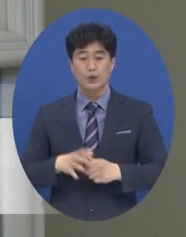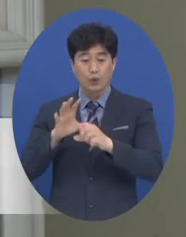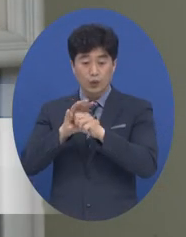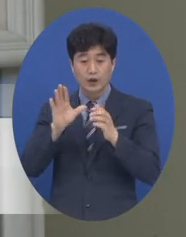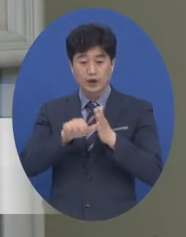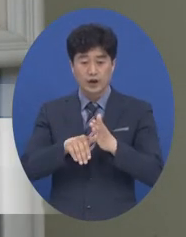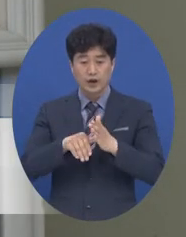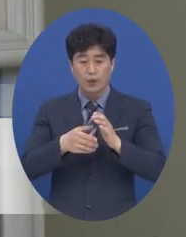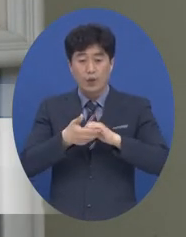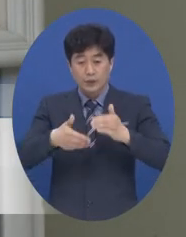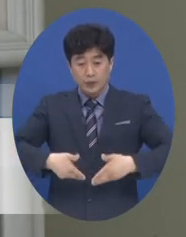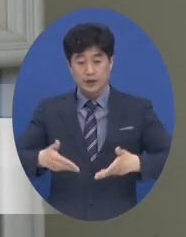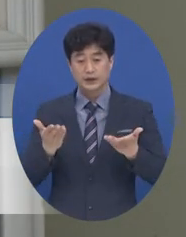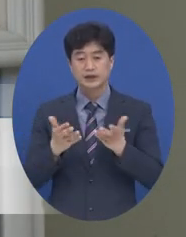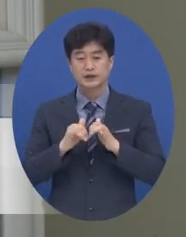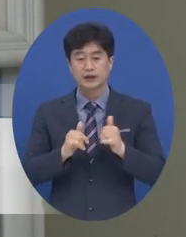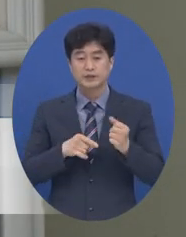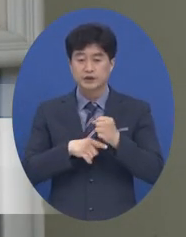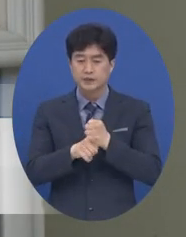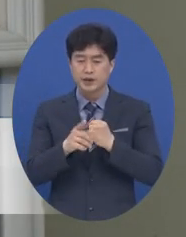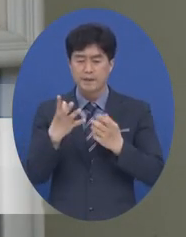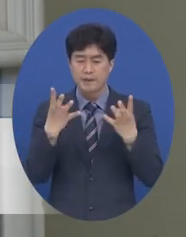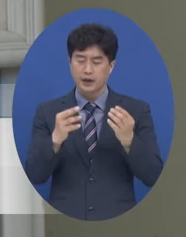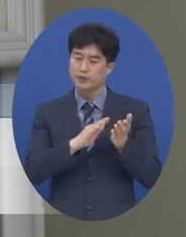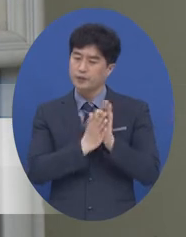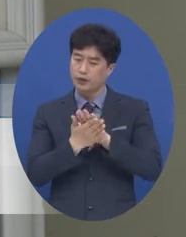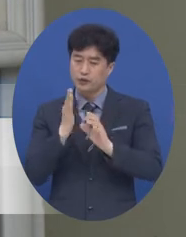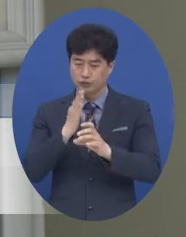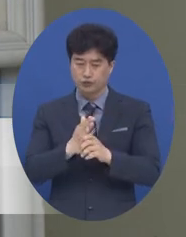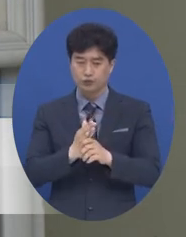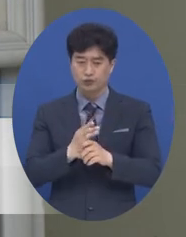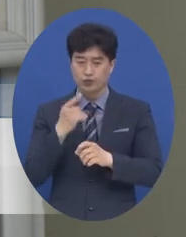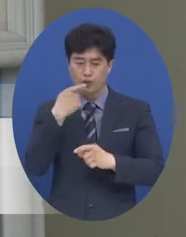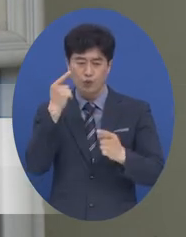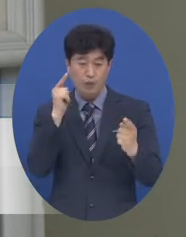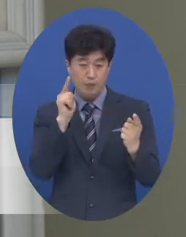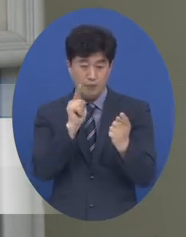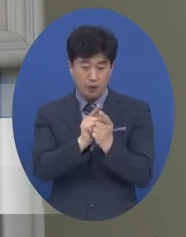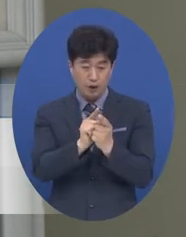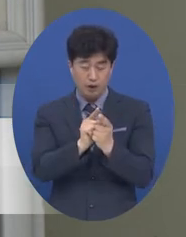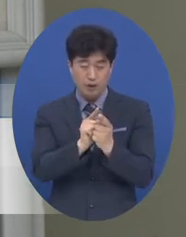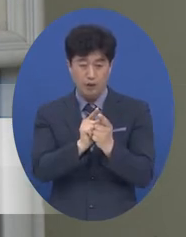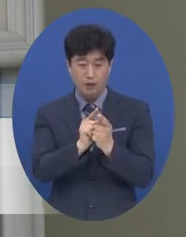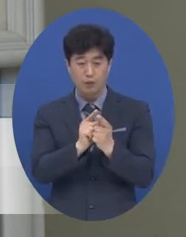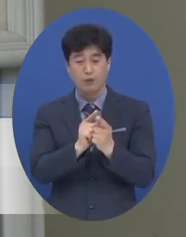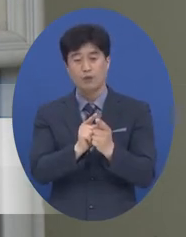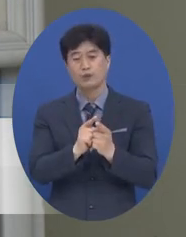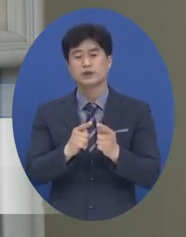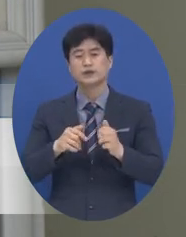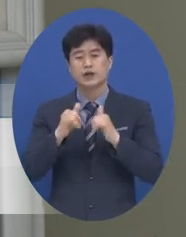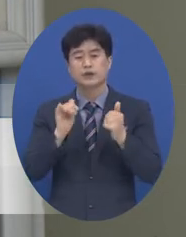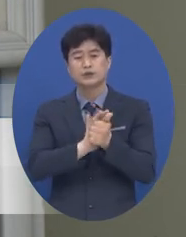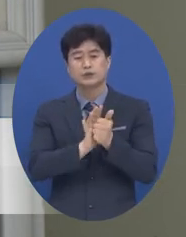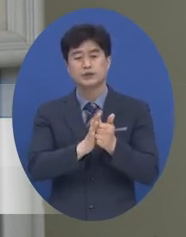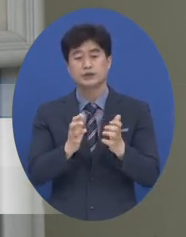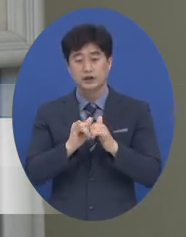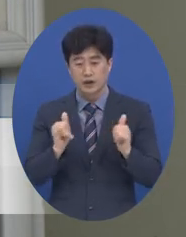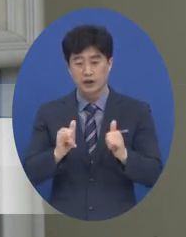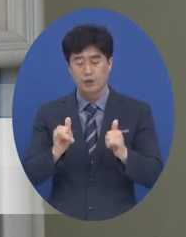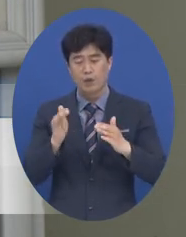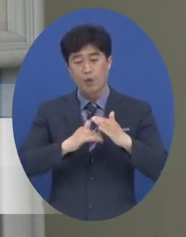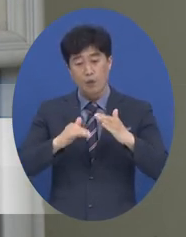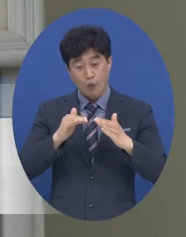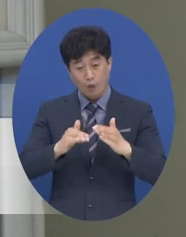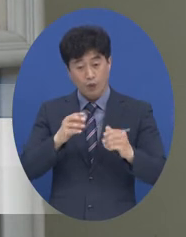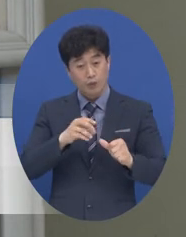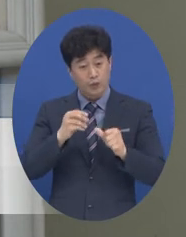코로나 시대에 있어서 이제 필수 노동자라고 하는 의미가 좀 많이 달라졌습니다. 대면이 불가피한 사회 서비스 인원이면서